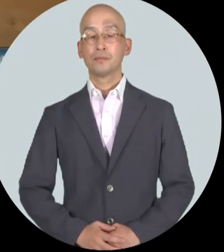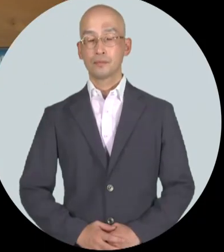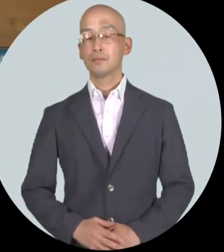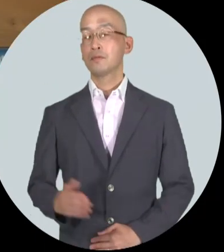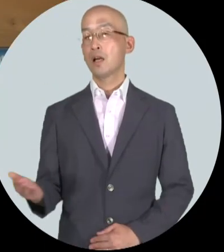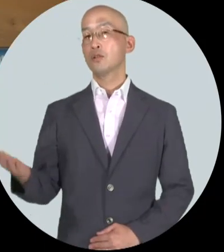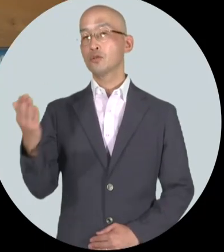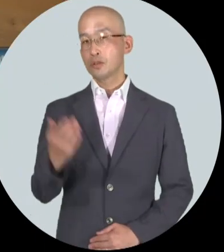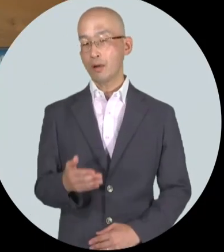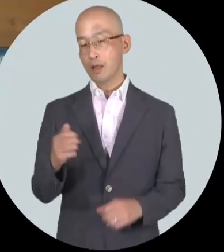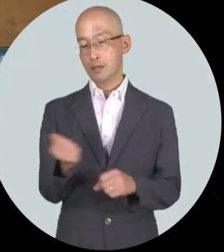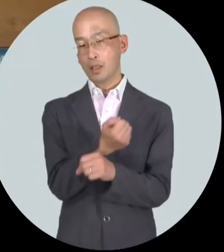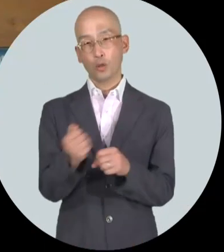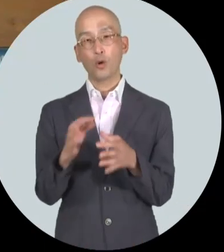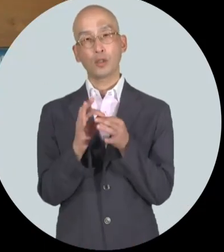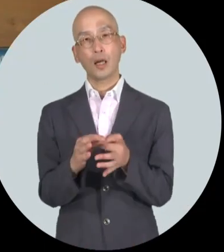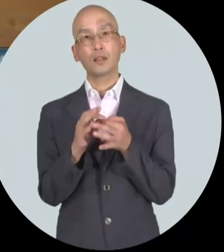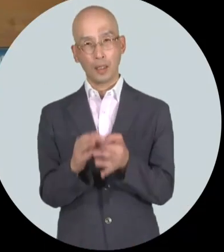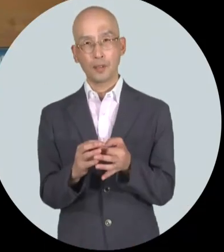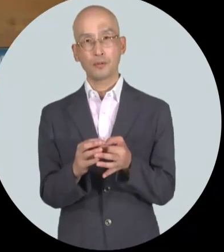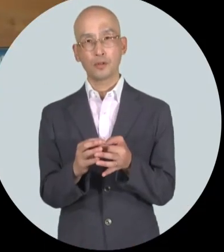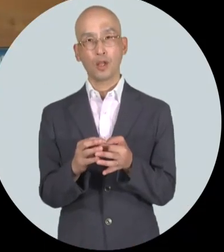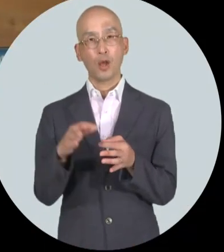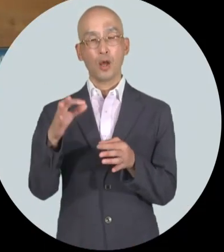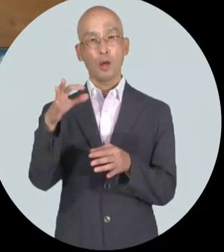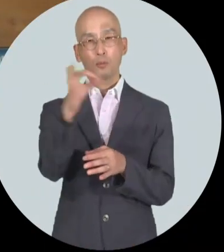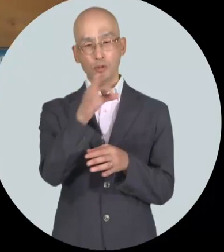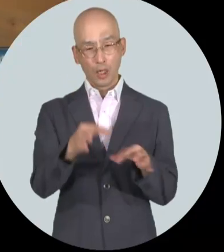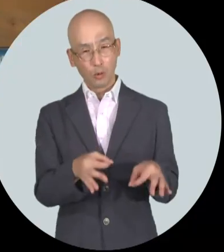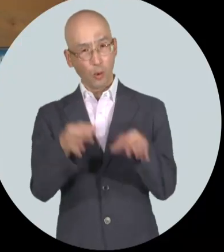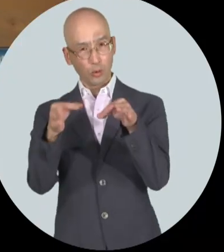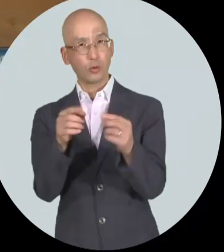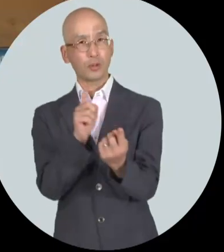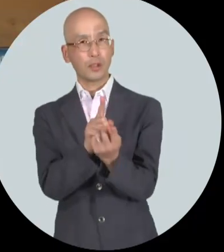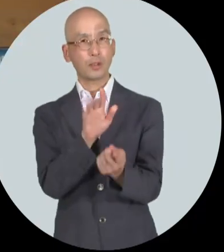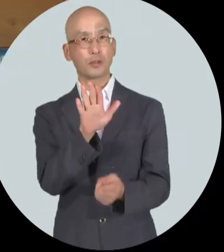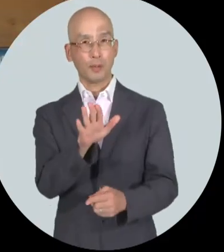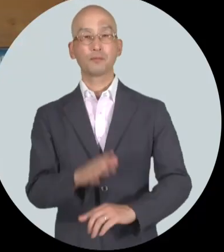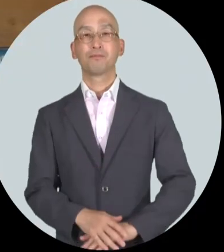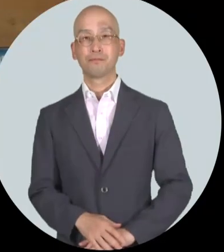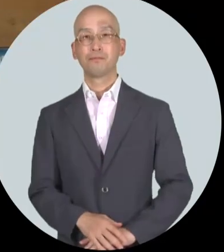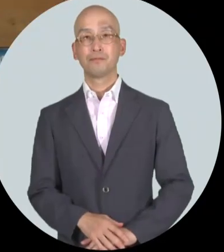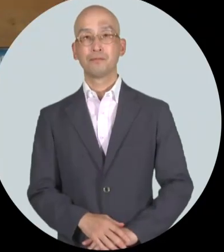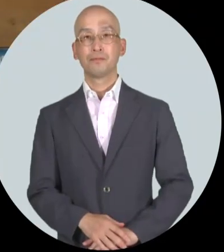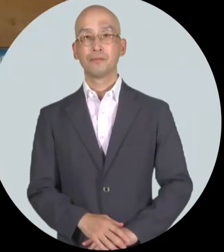次は産業関係、まず物価高騰への対策でございます。